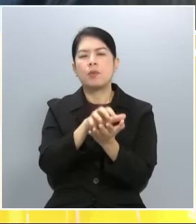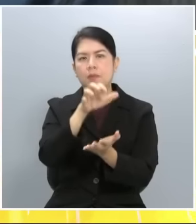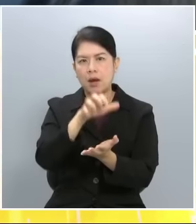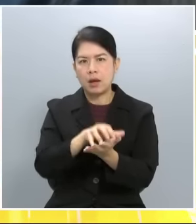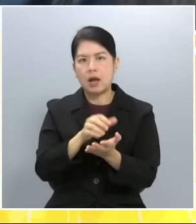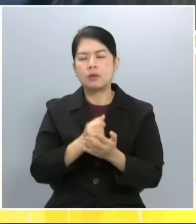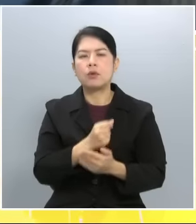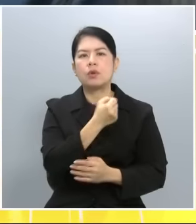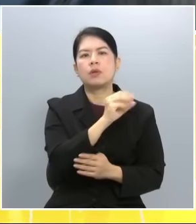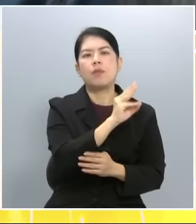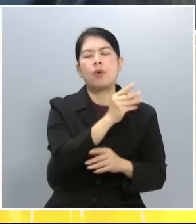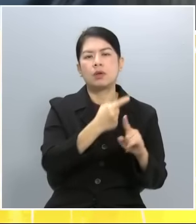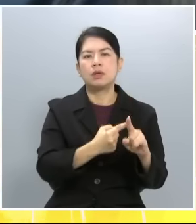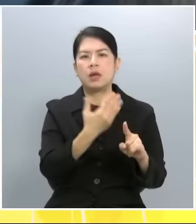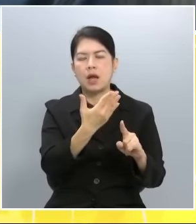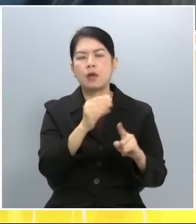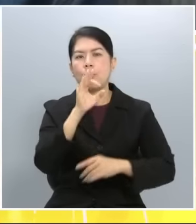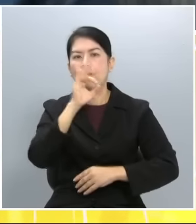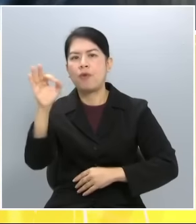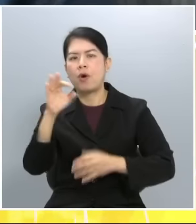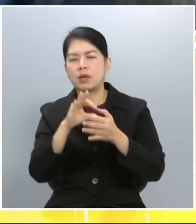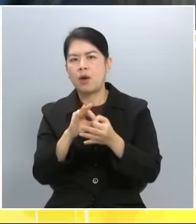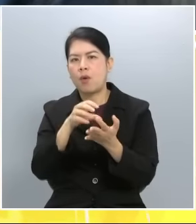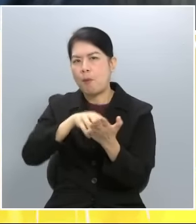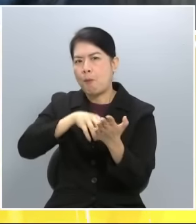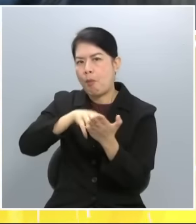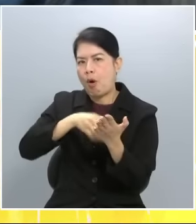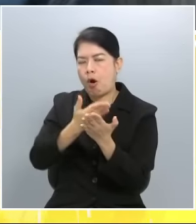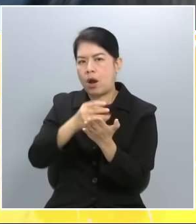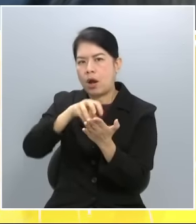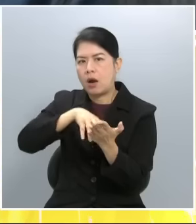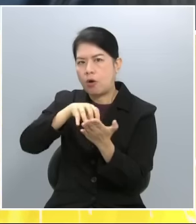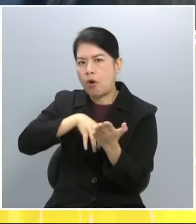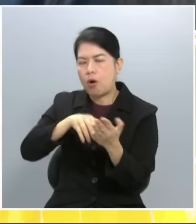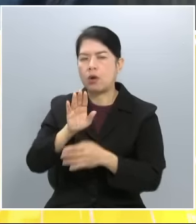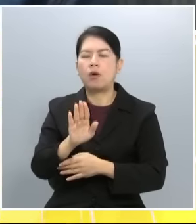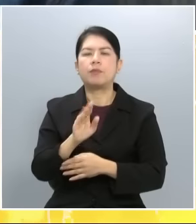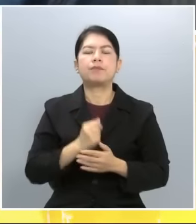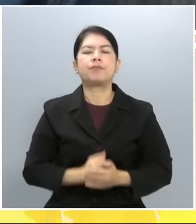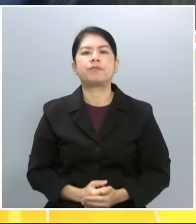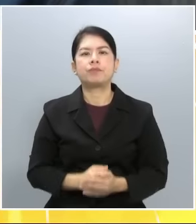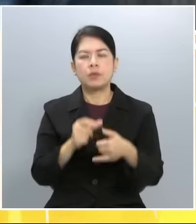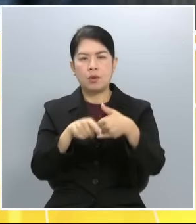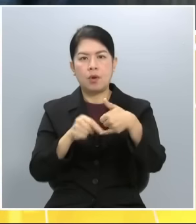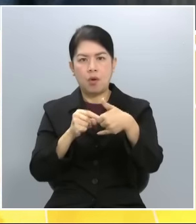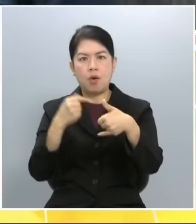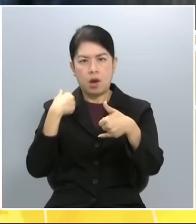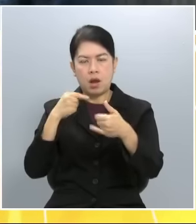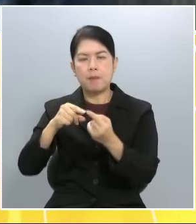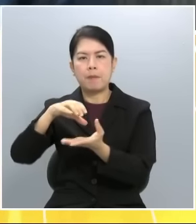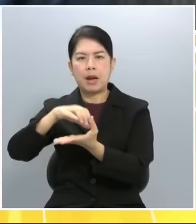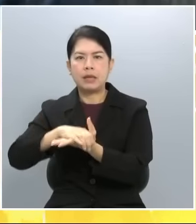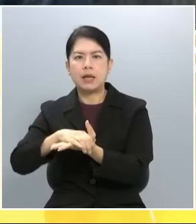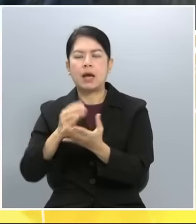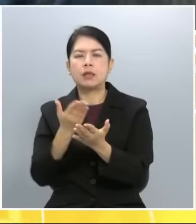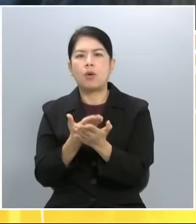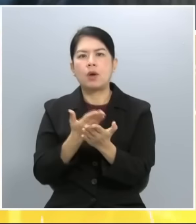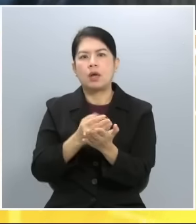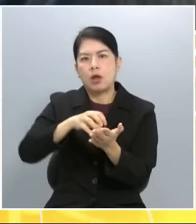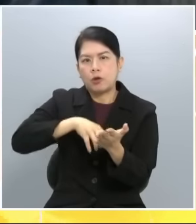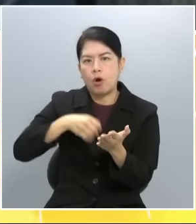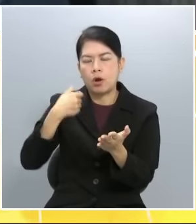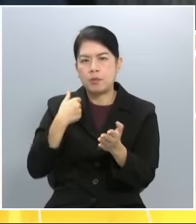าคมที่ผ่านมาในข้อหายักยอกยักยอกที่ว่านี้หมายถึงคนใกล้ชิดก็คือภรรยาและพนักงานบัญชีของบริ